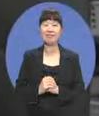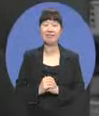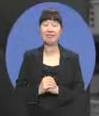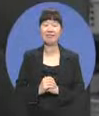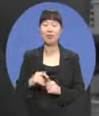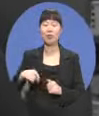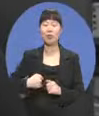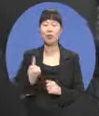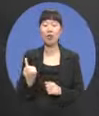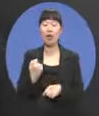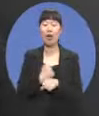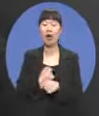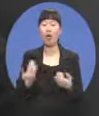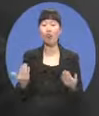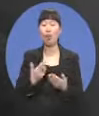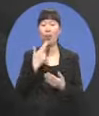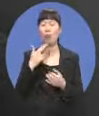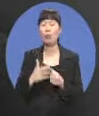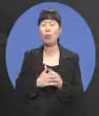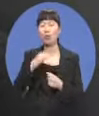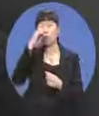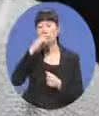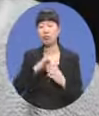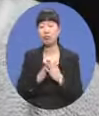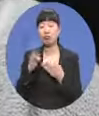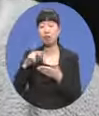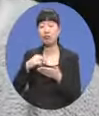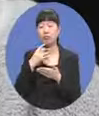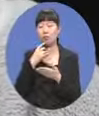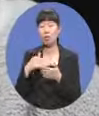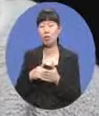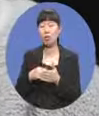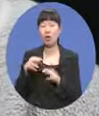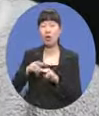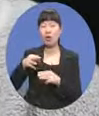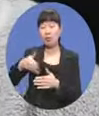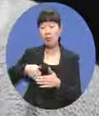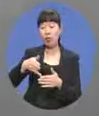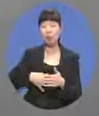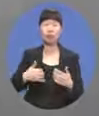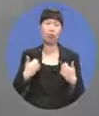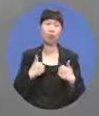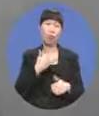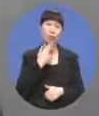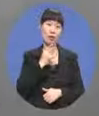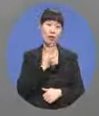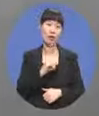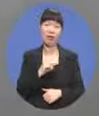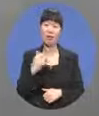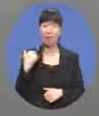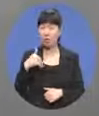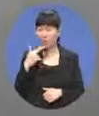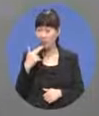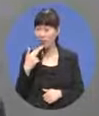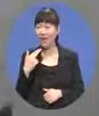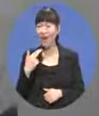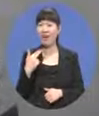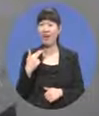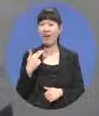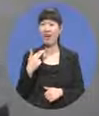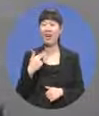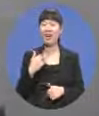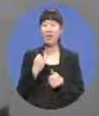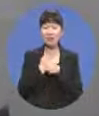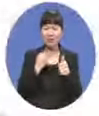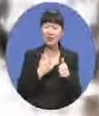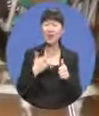혼자 그 할 일이 없어서 그냥 책 보는 거니까. 텃밭 가는 거 재미없대던데요? 재미없대요. 아니 그러니까 애